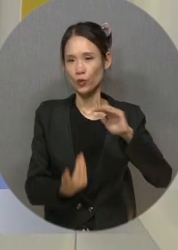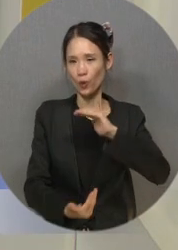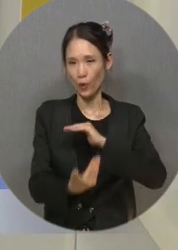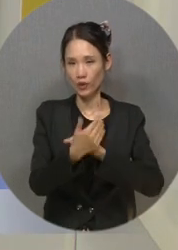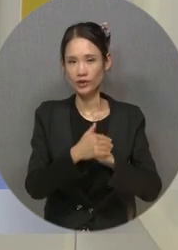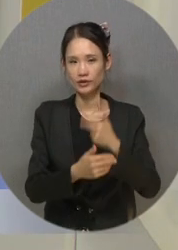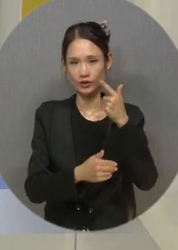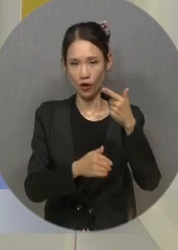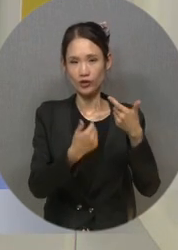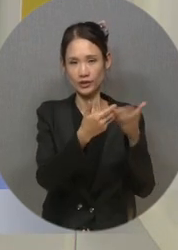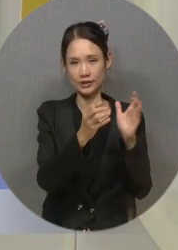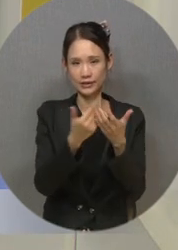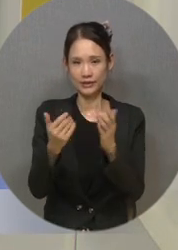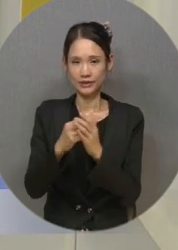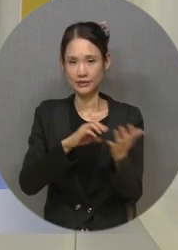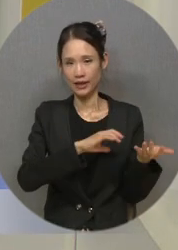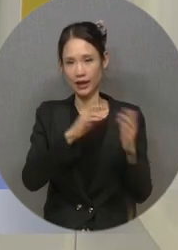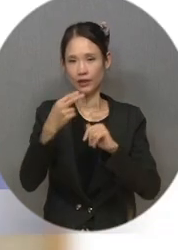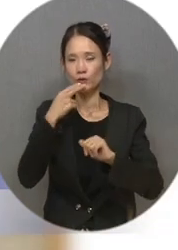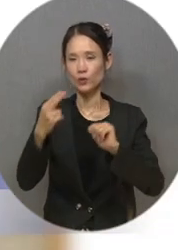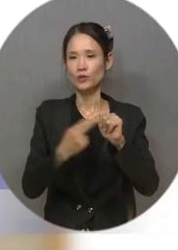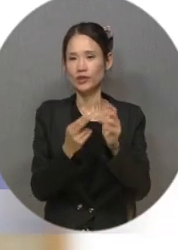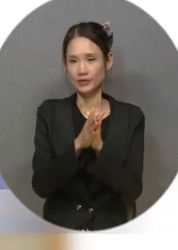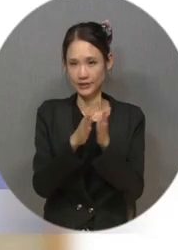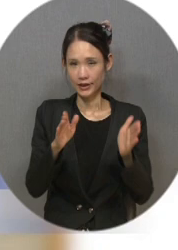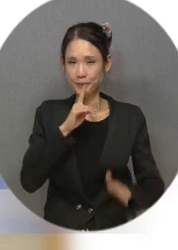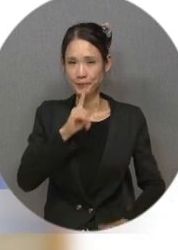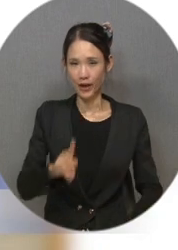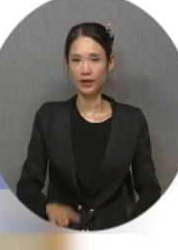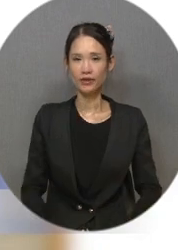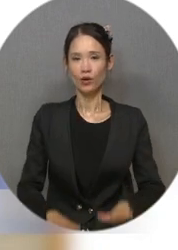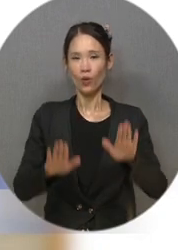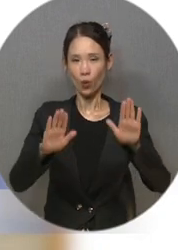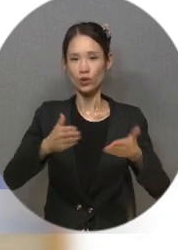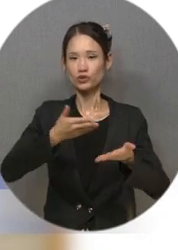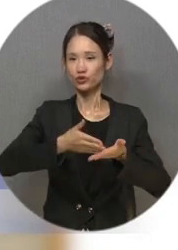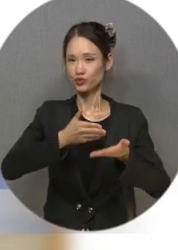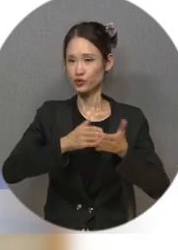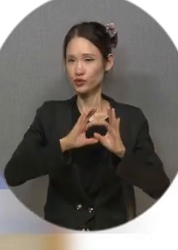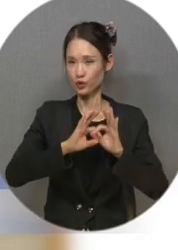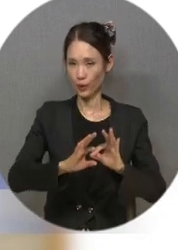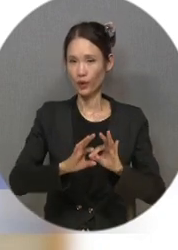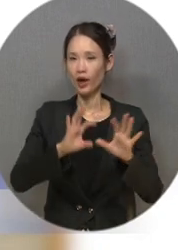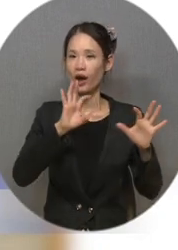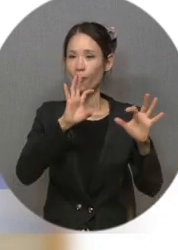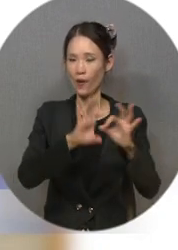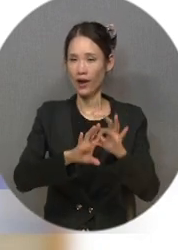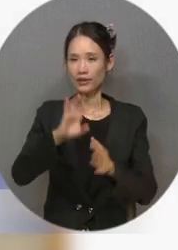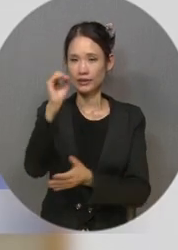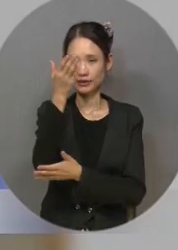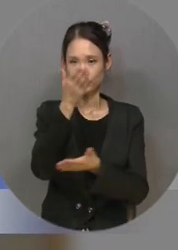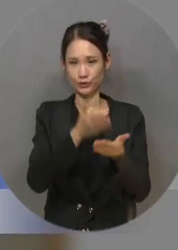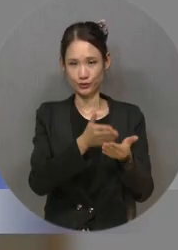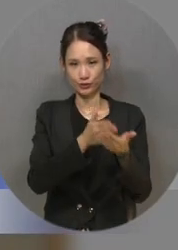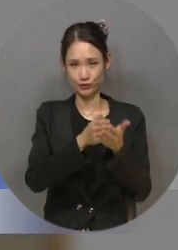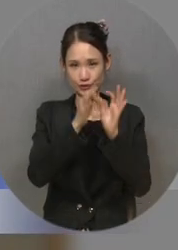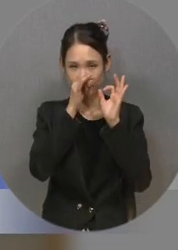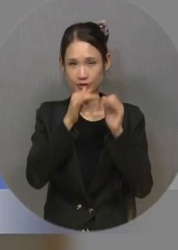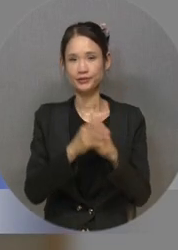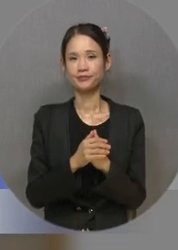3개로 향한 도전을 시작했다고 밝혔는데요 오늘 웰페어 뉴스에서는 이와 관련한 기사가 실려 있습니다